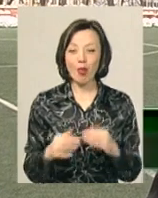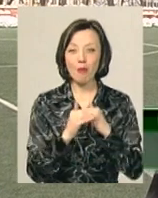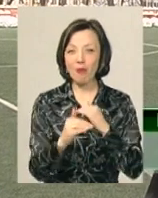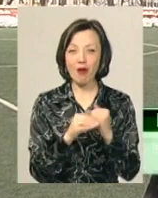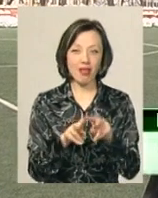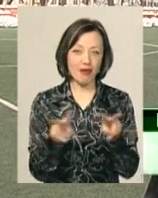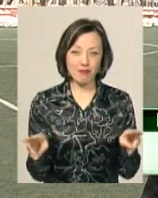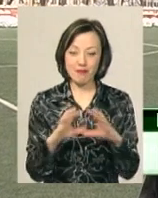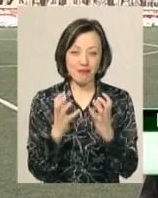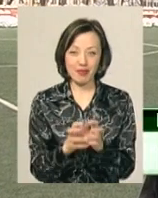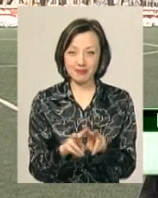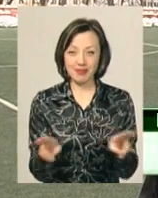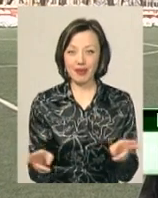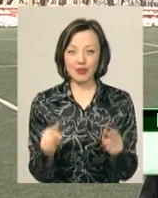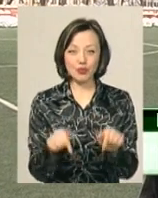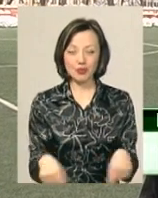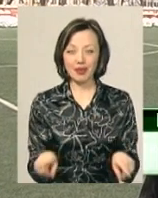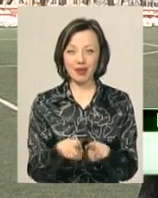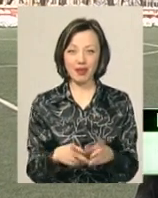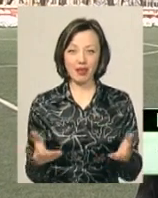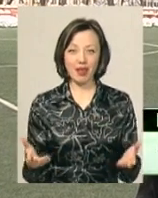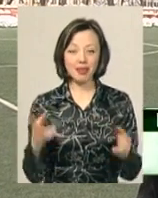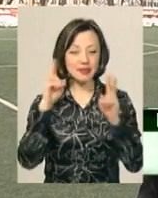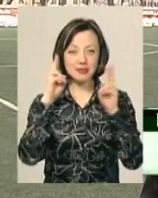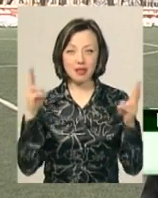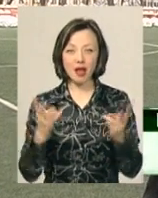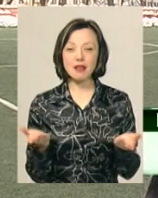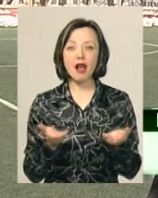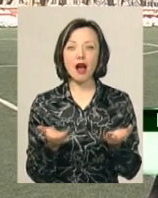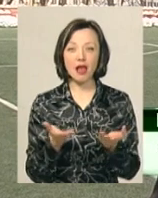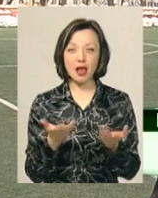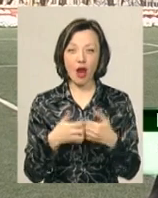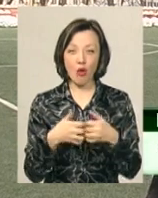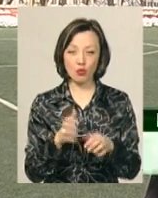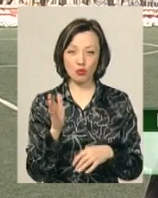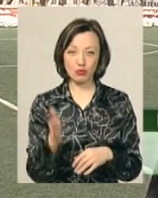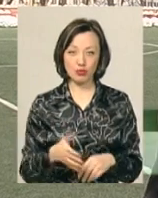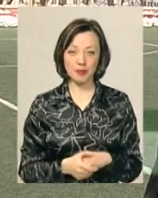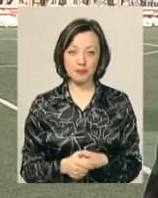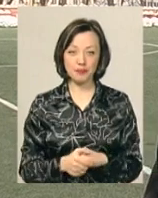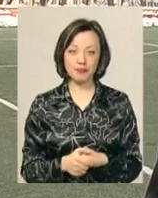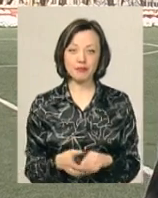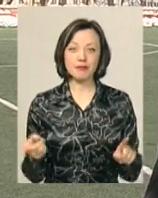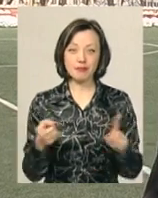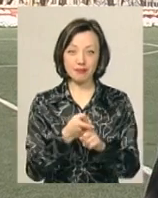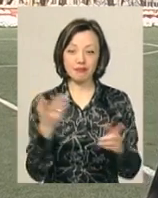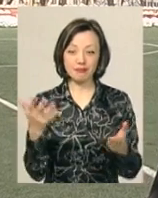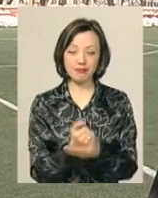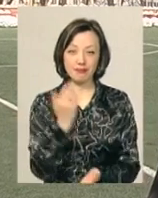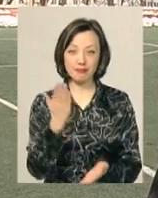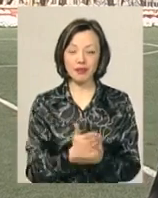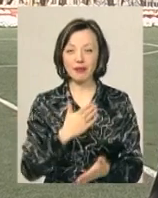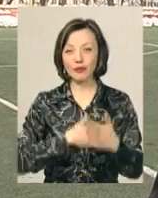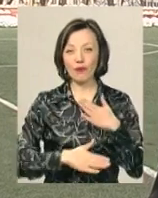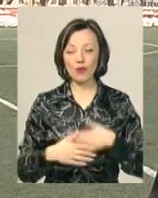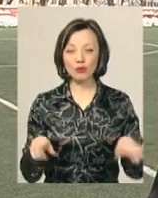квадратне, м'яч круглий. Тут таке, не знали, який рахунок буде. Тут забили, і тому доволі,